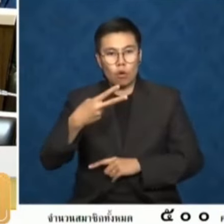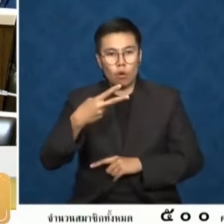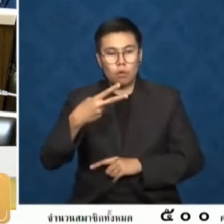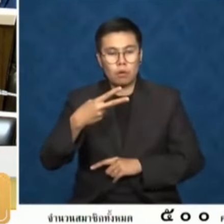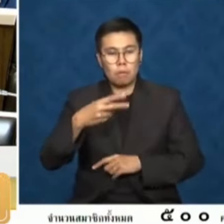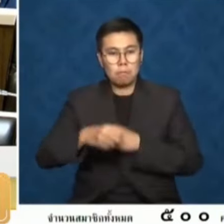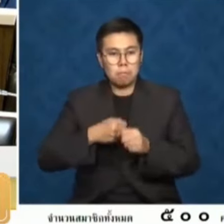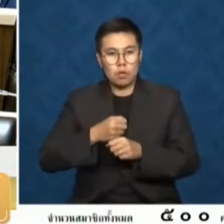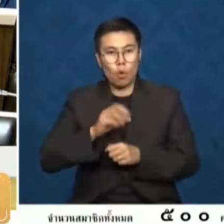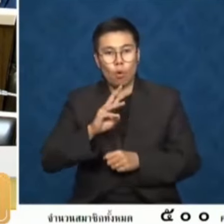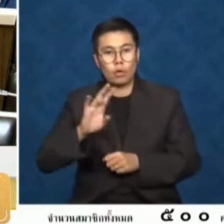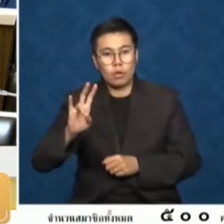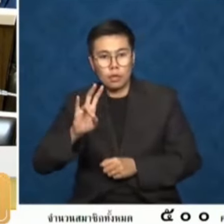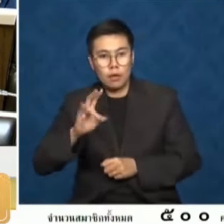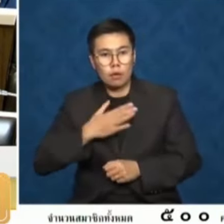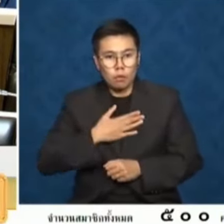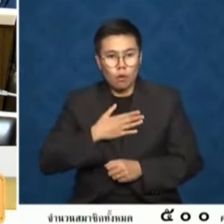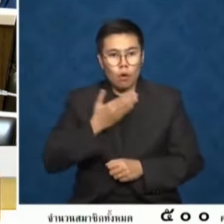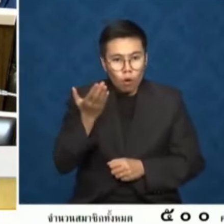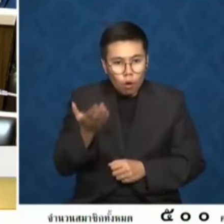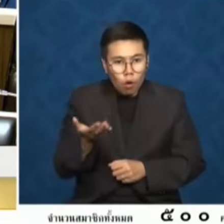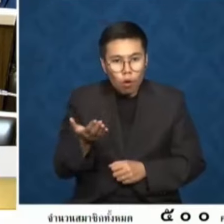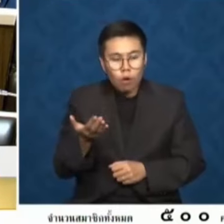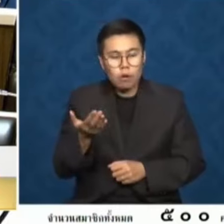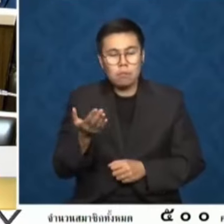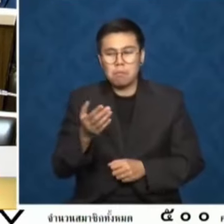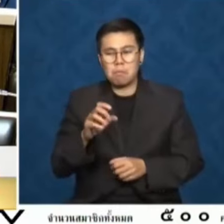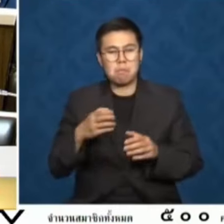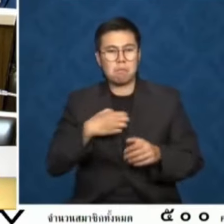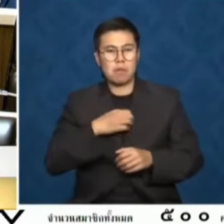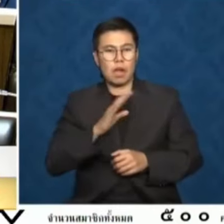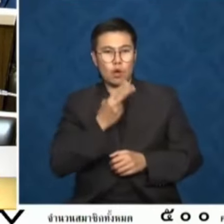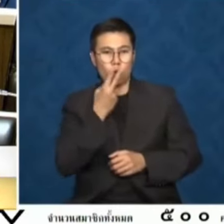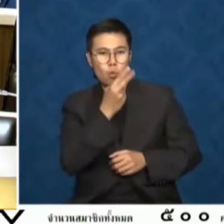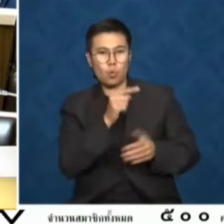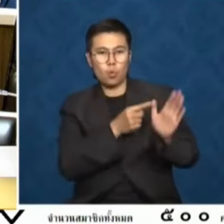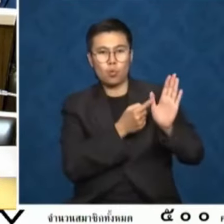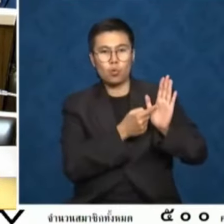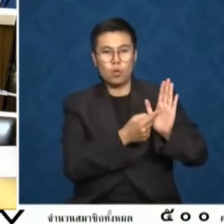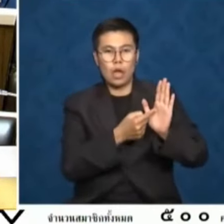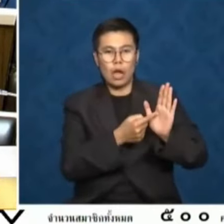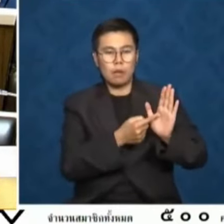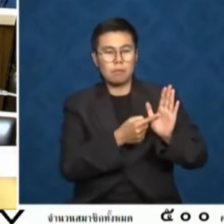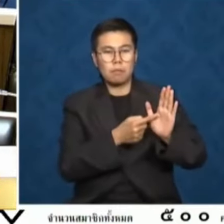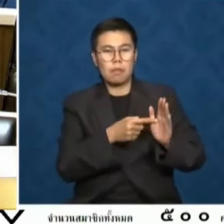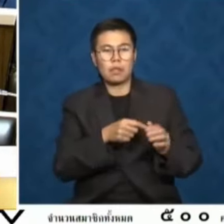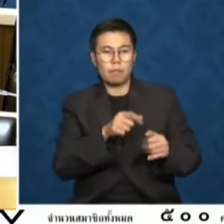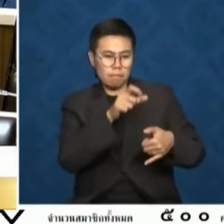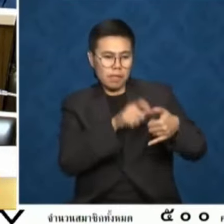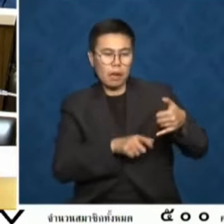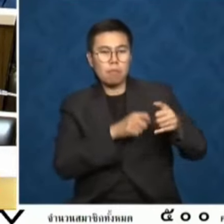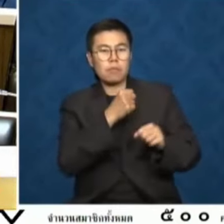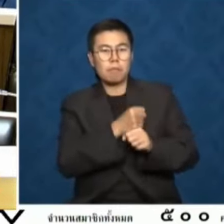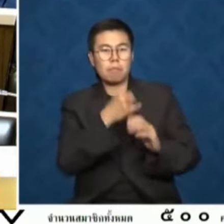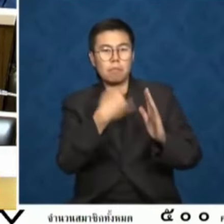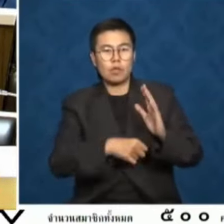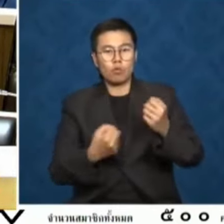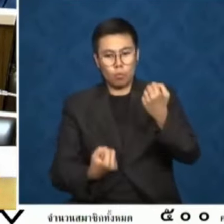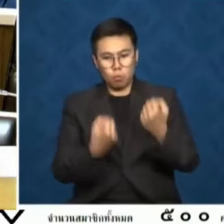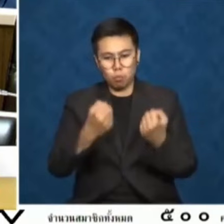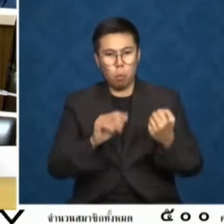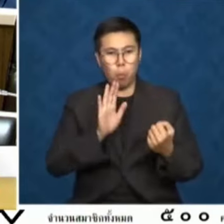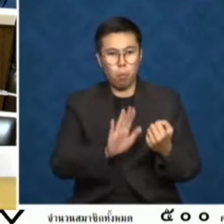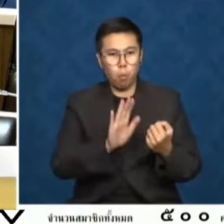กับผมขอไม่ให้มีการไม่อยากให้มีการเรียนแบบพฤติกรรมใดๆผิดๆแบบนี้และถ้าพู